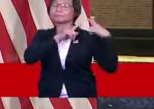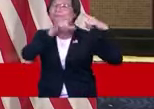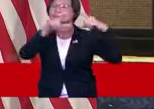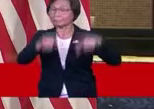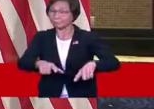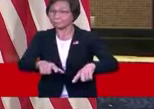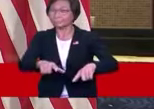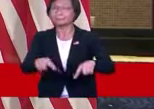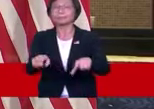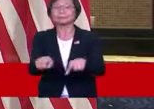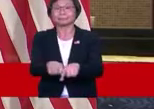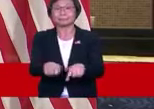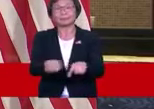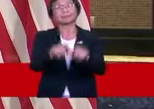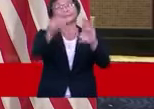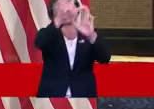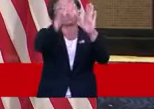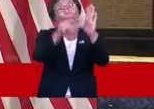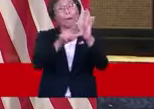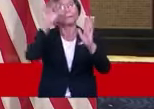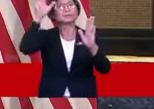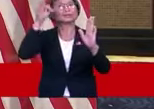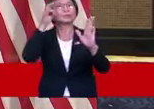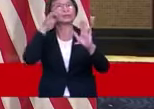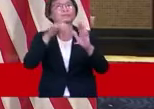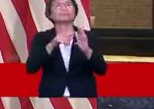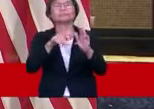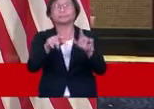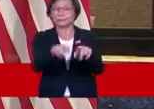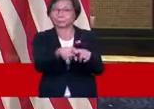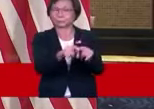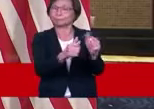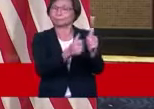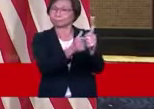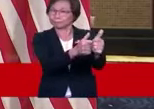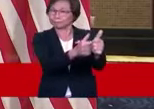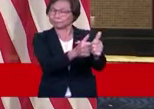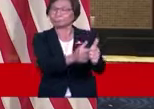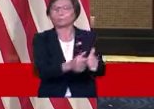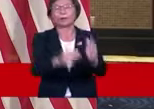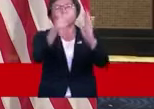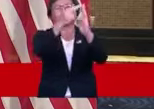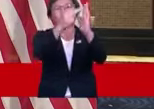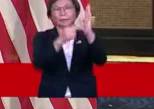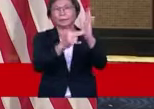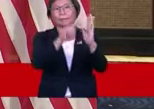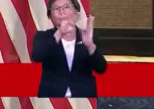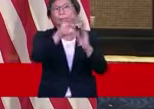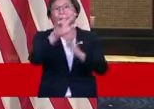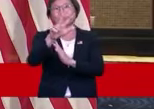yang dikehendaki oleh pelembagaan us kutuan Hai kebakaran